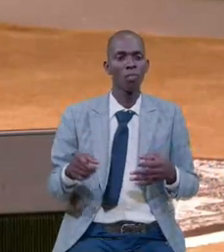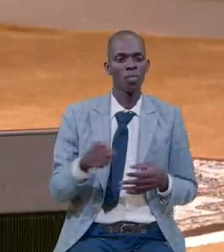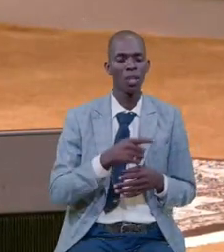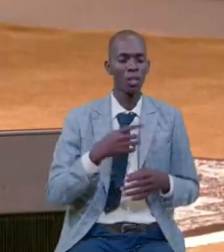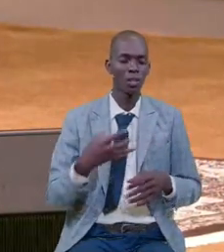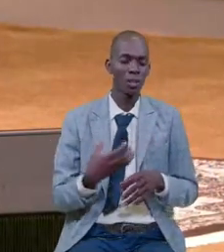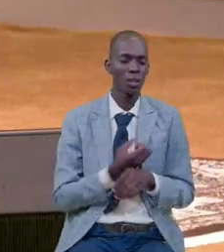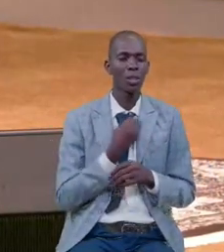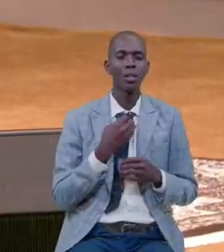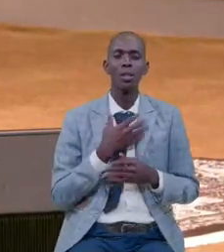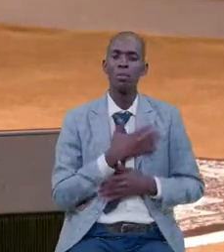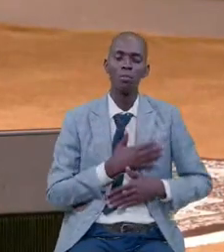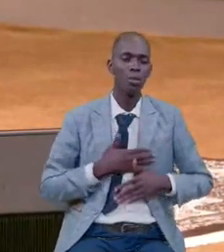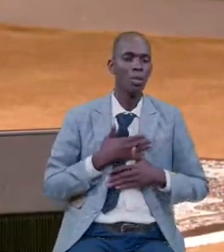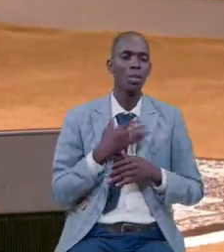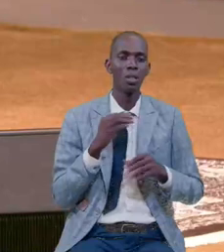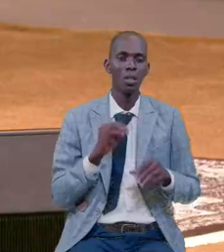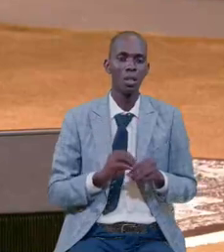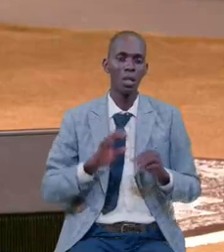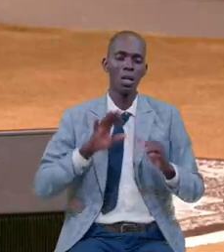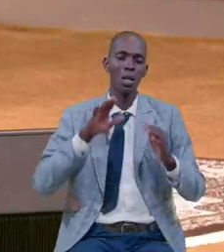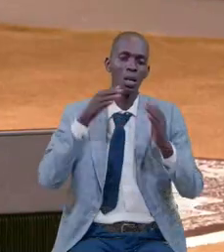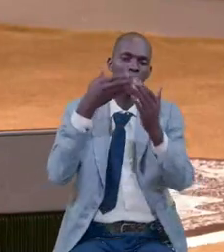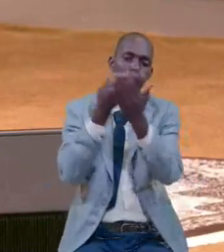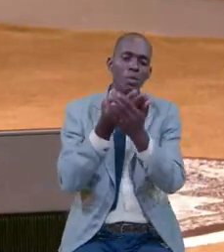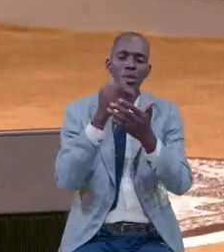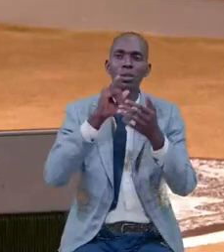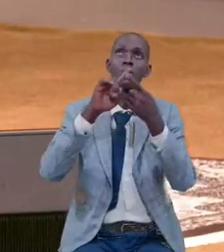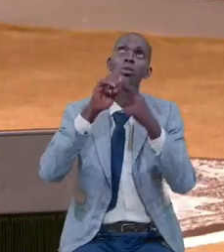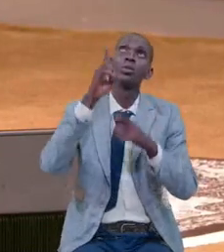Ils désirent l'approche de Dieu.